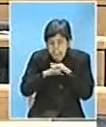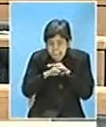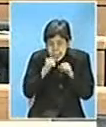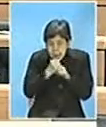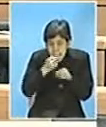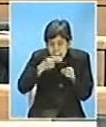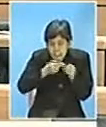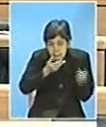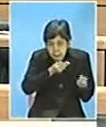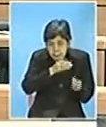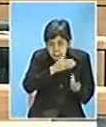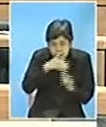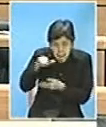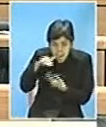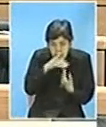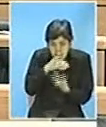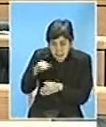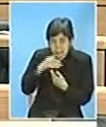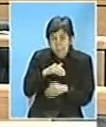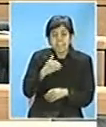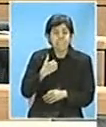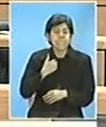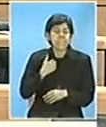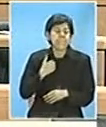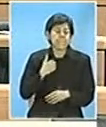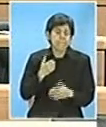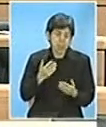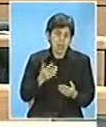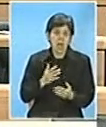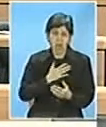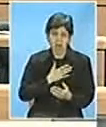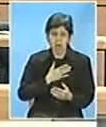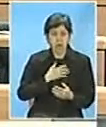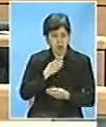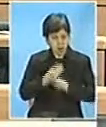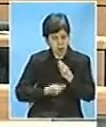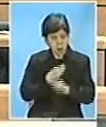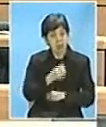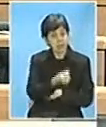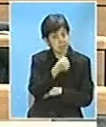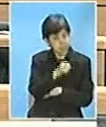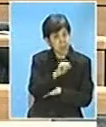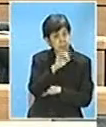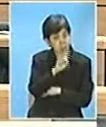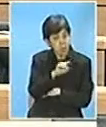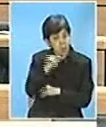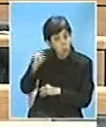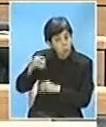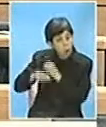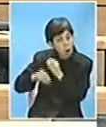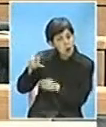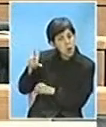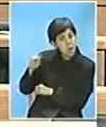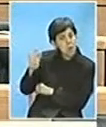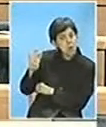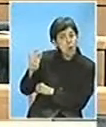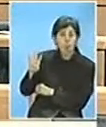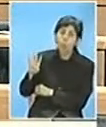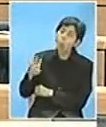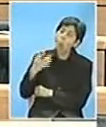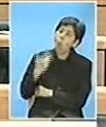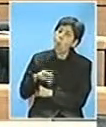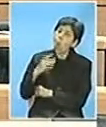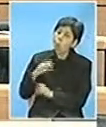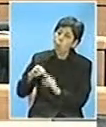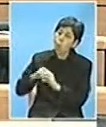พลังงานนะครับลักลอบสินค้าเป็นจำนวนมากโดยเฉพาะพลังงานนะครับเพราะว่าเราเองขาย18บาทประเทศเพื่อนบ้านขาย34บาทราคาต่างกันเกือ